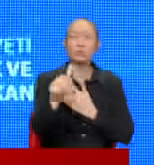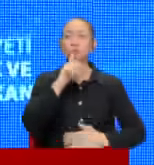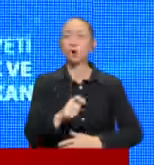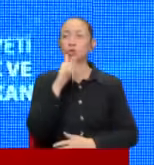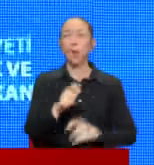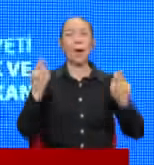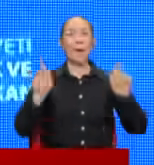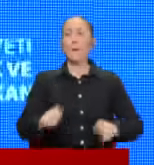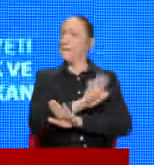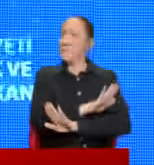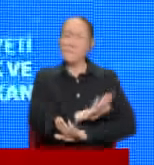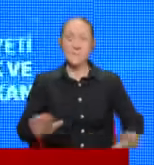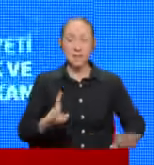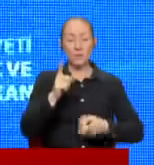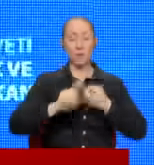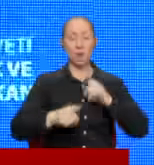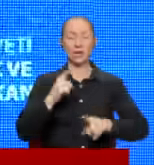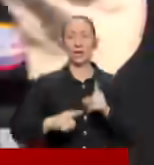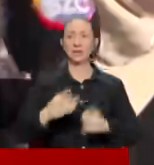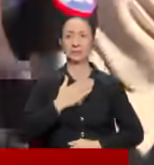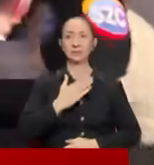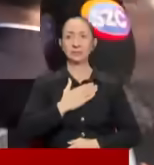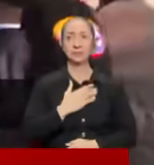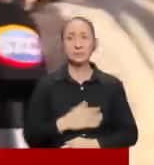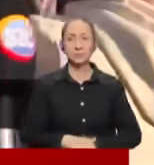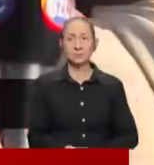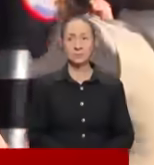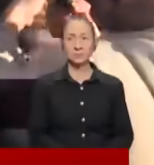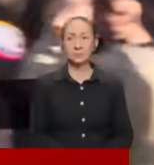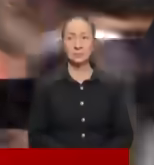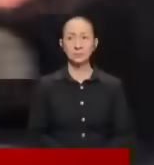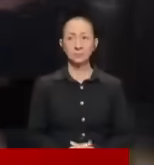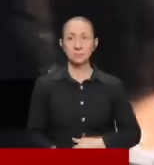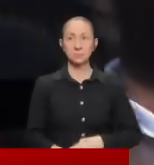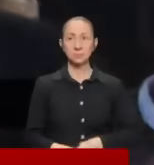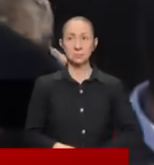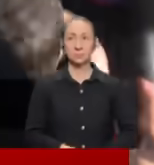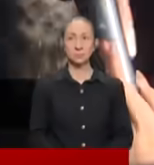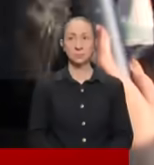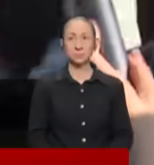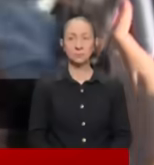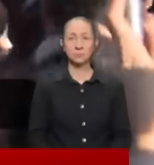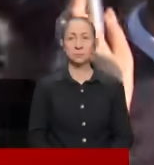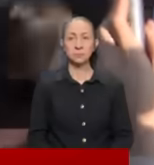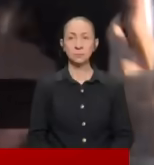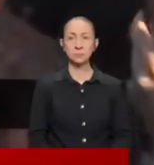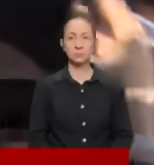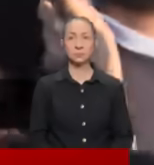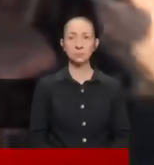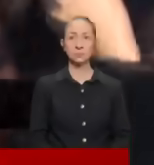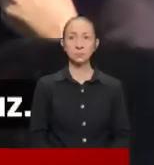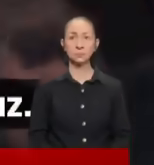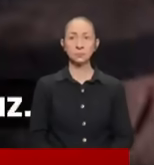sözleri tutmuş bir siyasi iradeyiz. Lütfen bizi dinleyin başkanım. Ya çok mağduruz. Yani sabit taksitimizi